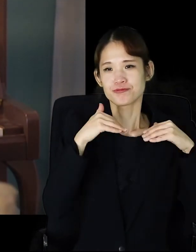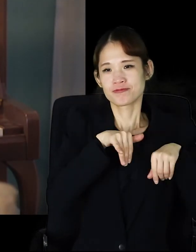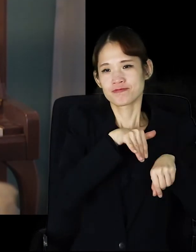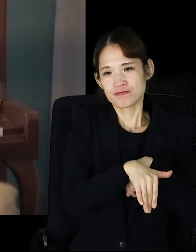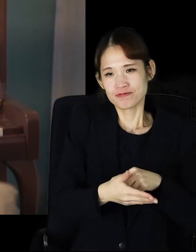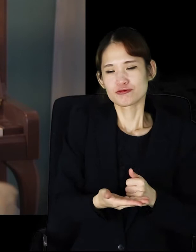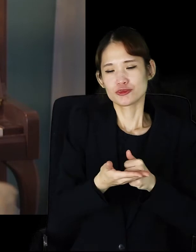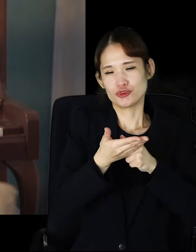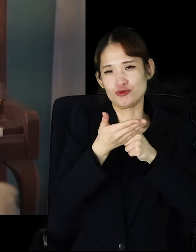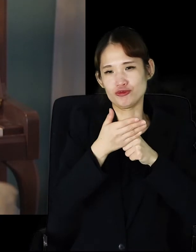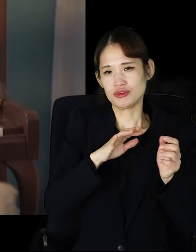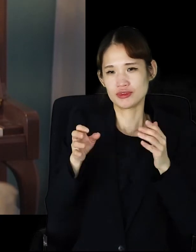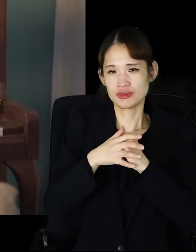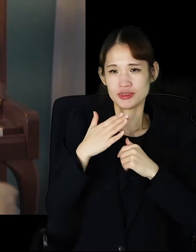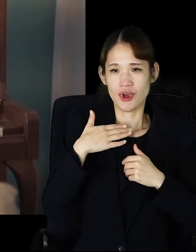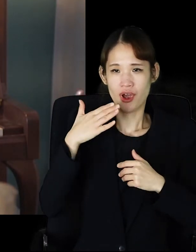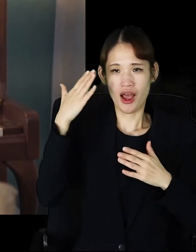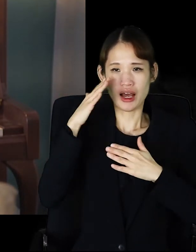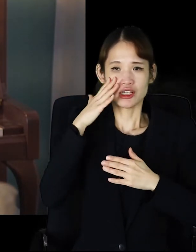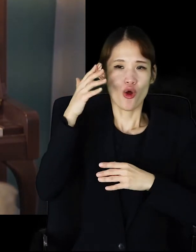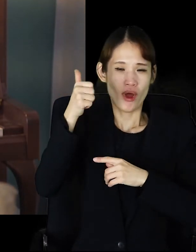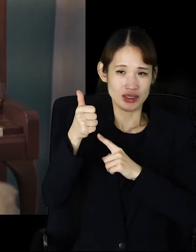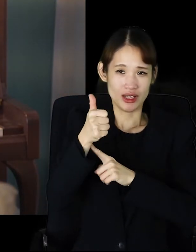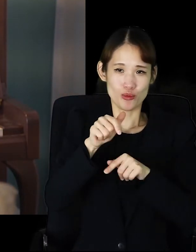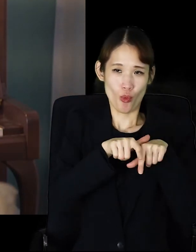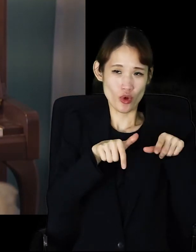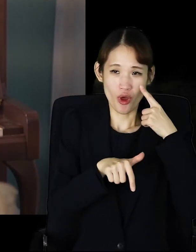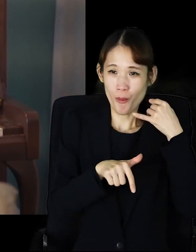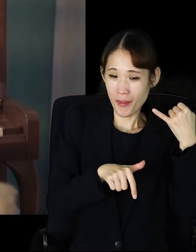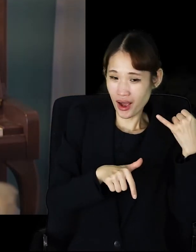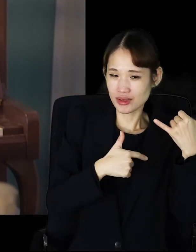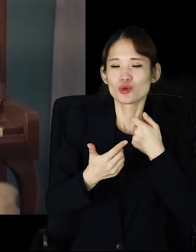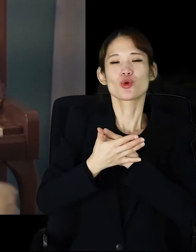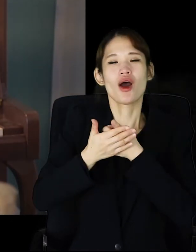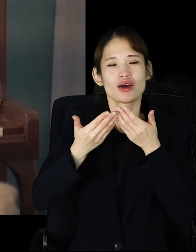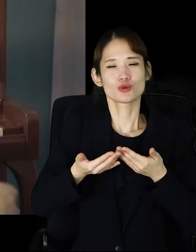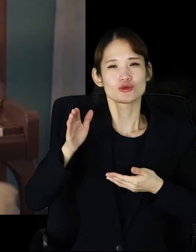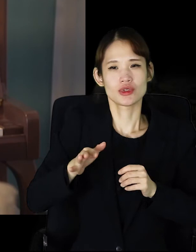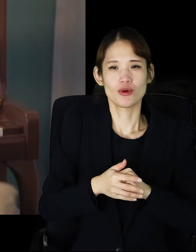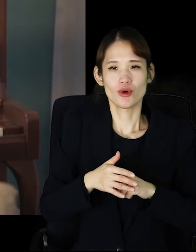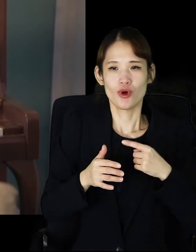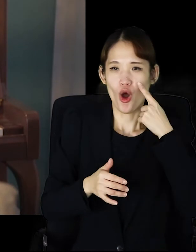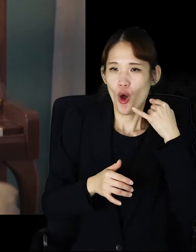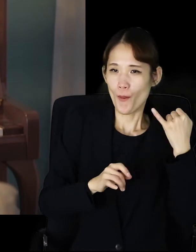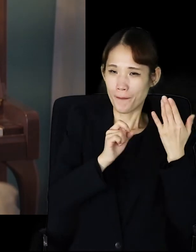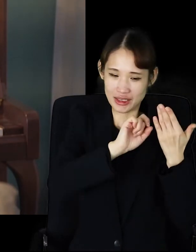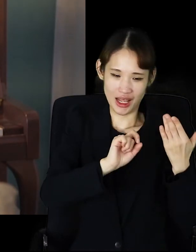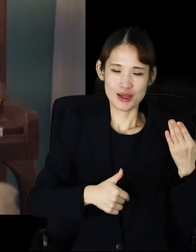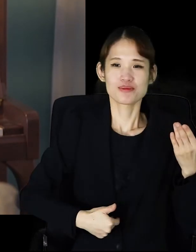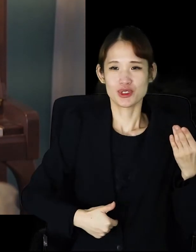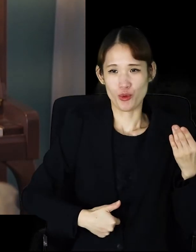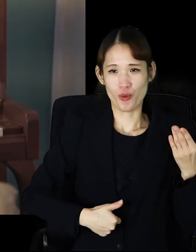키우시기 시작하셨고 제가 막 학생회장 한다 했을 때도 보통의 엄마들이라면 좀 도와주실 법도 한데 왜냐면 엄마 사인이